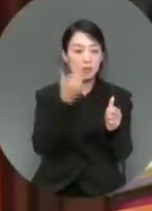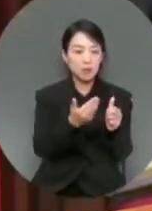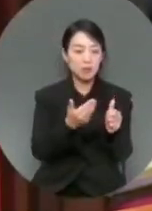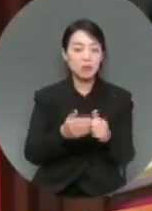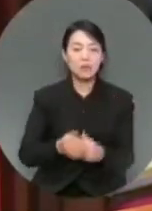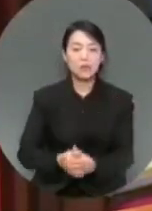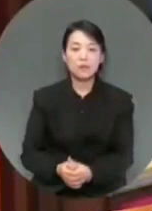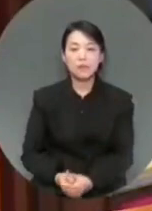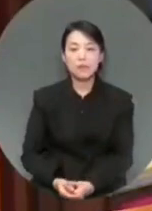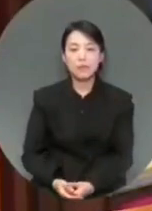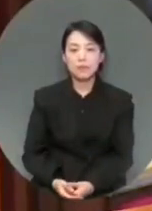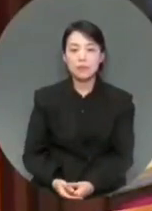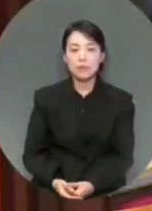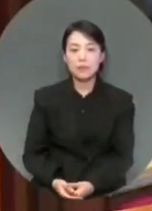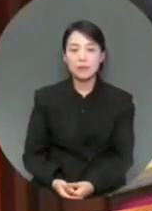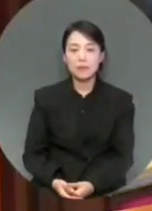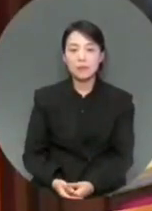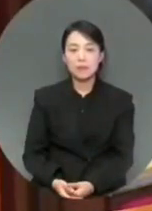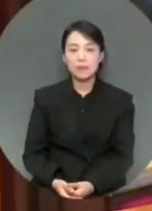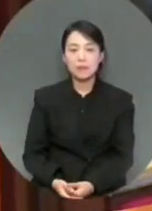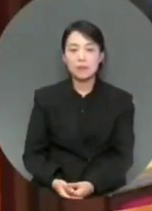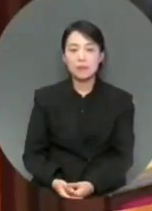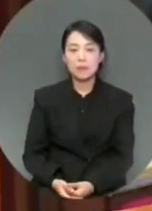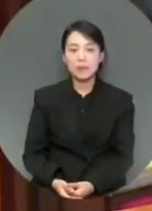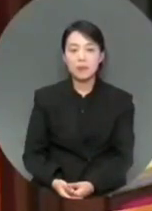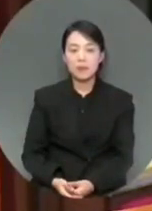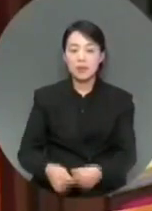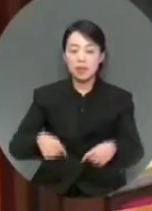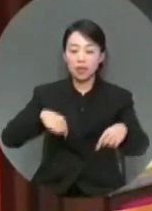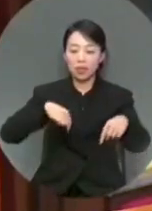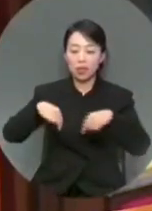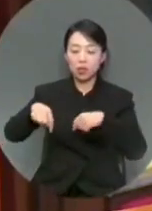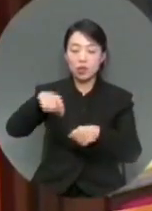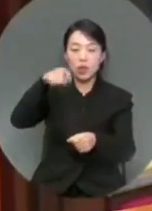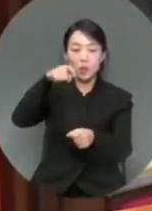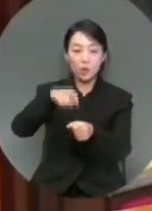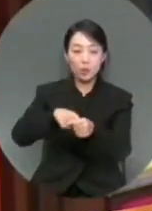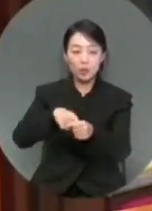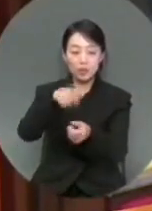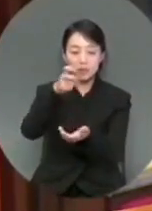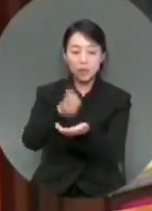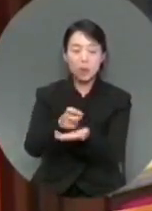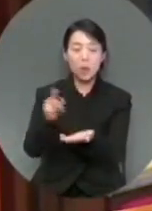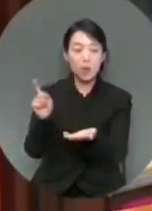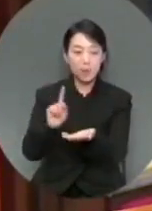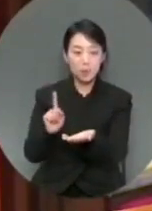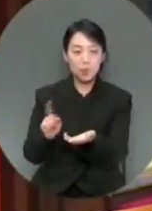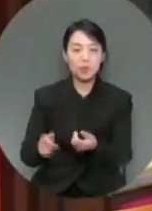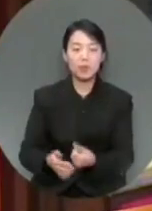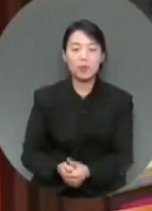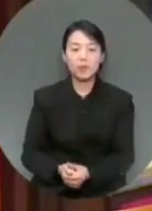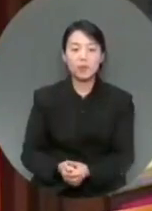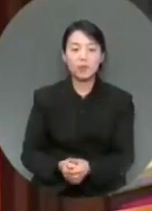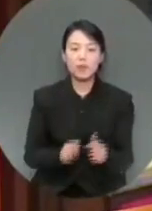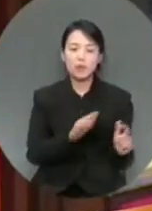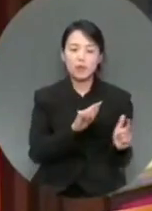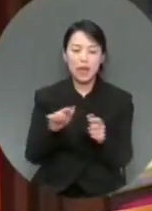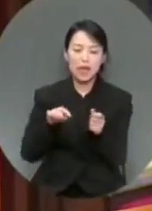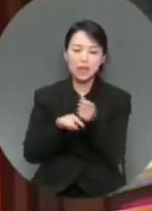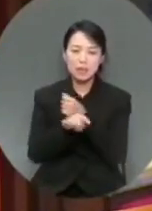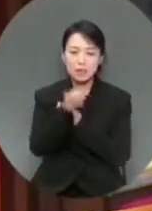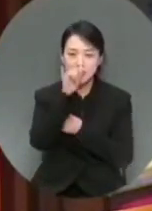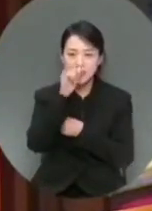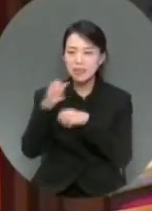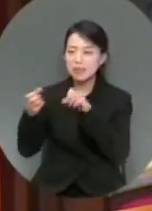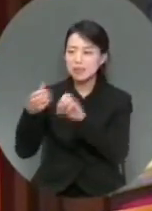총리님, 부총리님, 정치의 본질이나 규정을 뭐라고 정의합니까? 다양하게 정의하는데 한 말씀